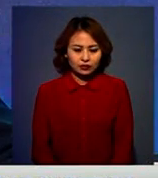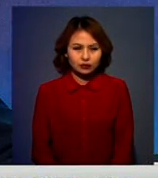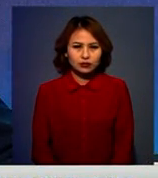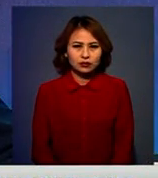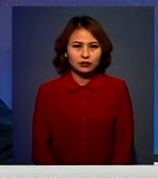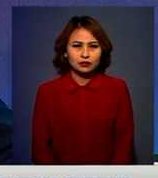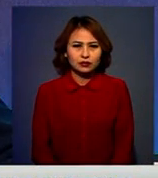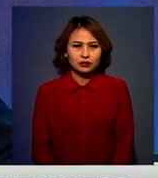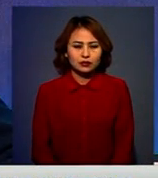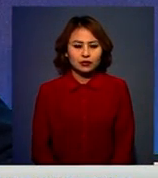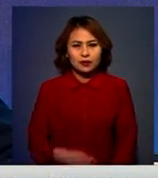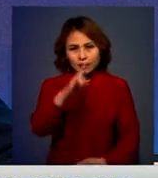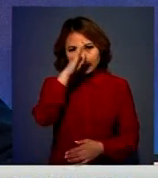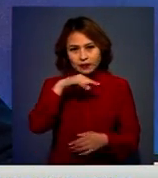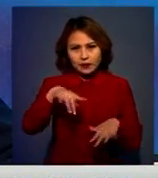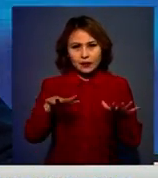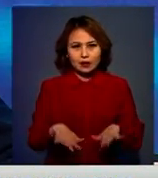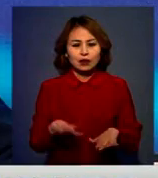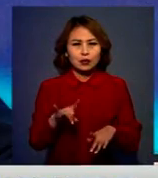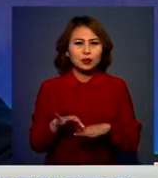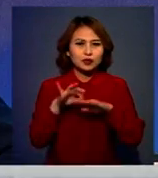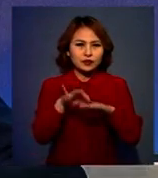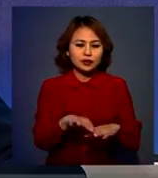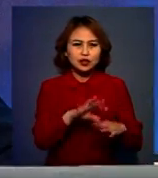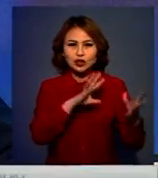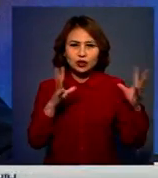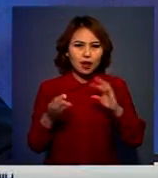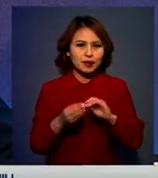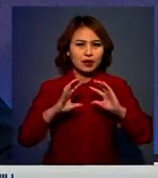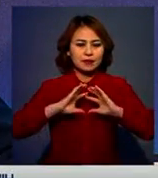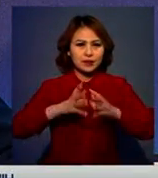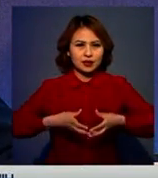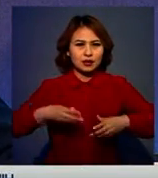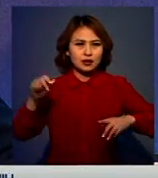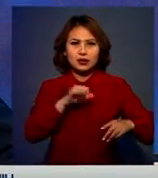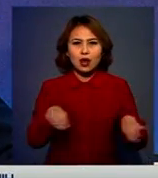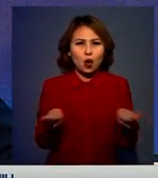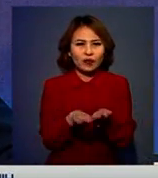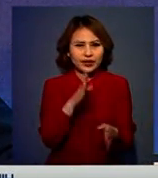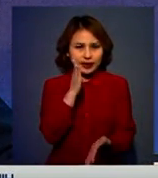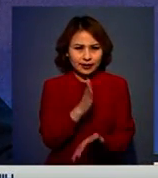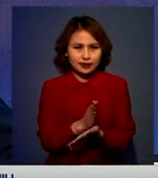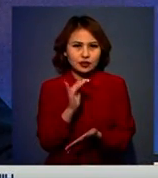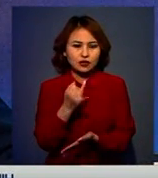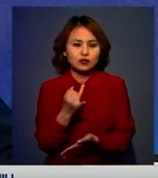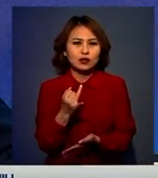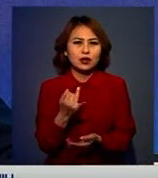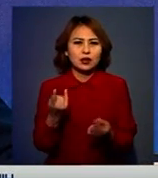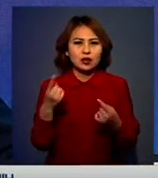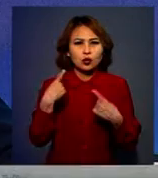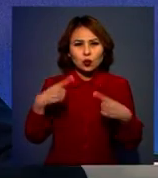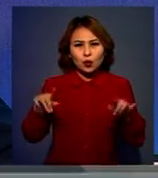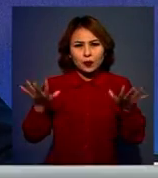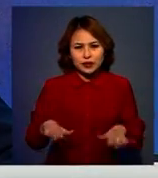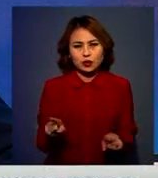Елімізде осы қазақ елінде, Қазақстанда ғана өтетін деп, бұл жалпы әлемнің озық елдерінде бар үрдіс, бар шаралар өтіп келе